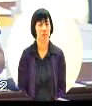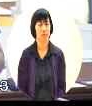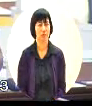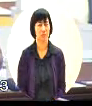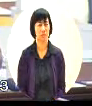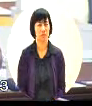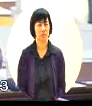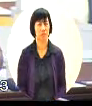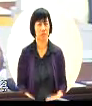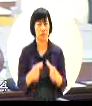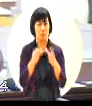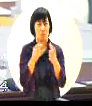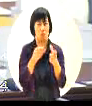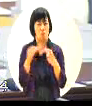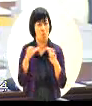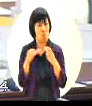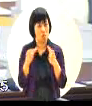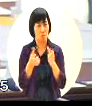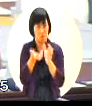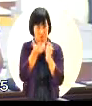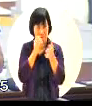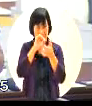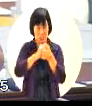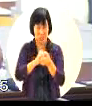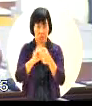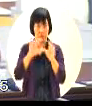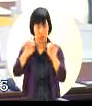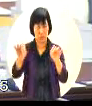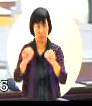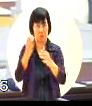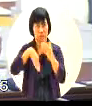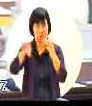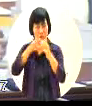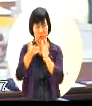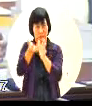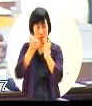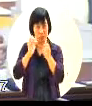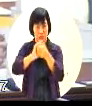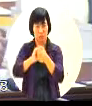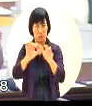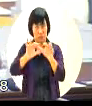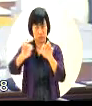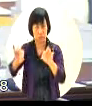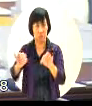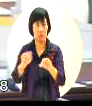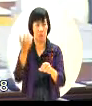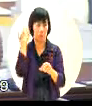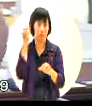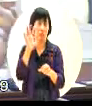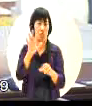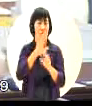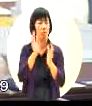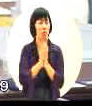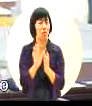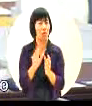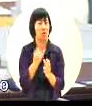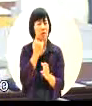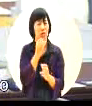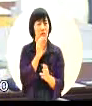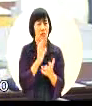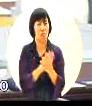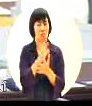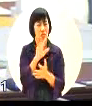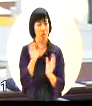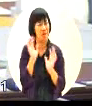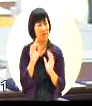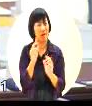公园预定地，啊是好的预定地，啊，拢有一挂预定地嘛。啊，一挂百姓拢讲，我的土地拢限制伫啊，拢几啊